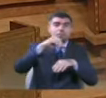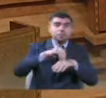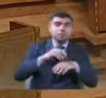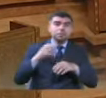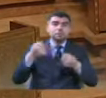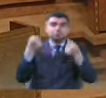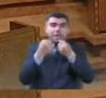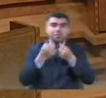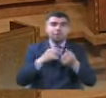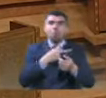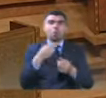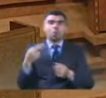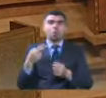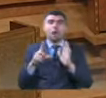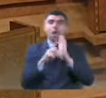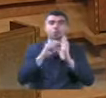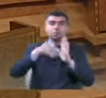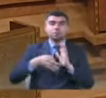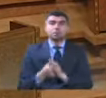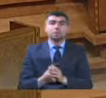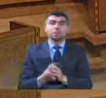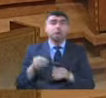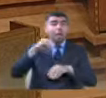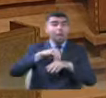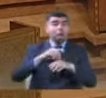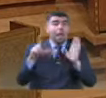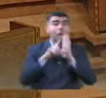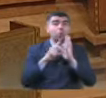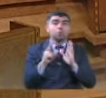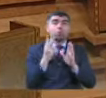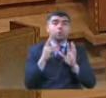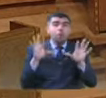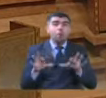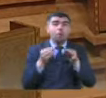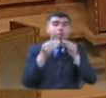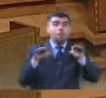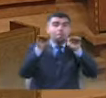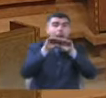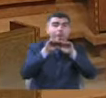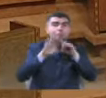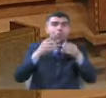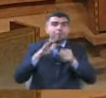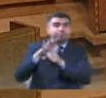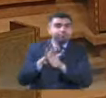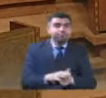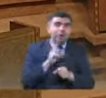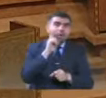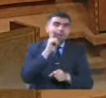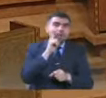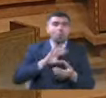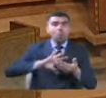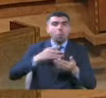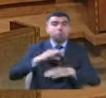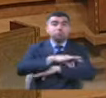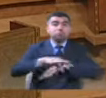ضد النساء. إعداد مشروعي القانونين متعلقين بهيئة المناصفة ومكافحة كل أشكال التمييز والمجلس